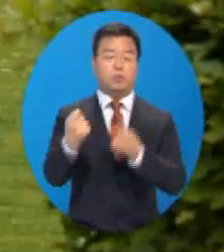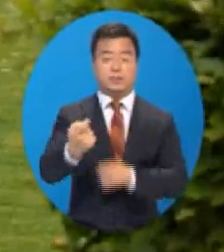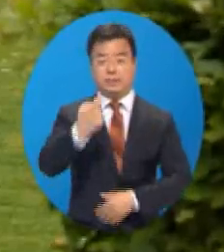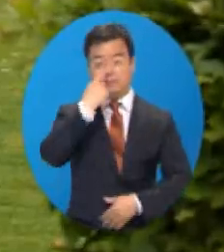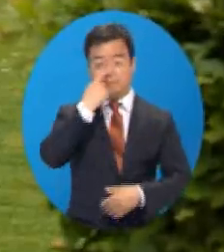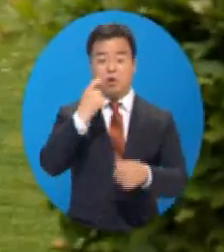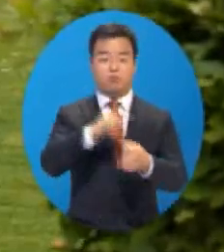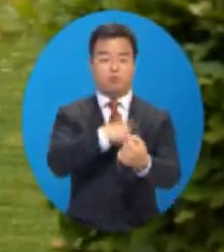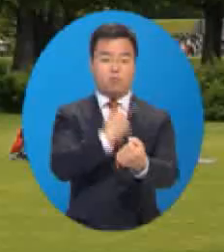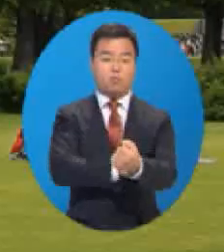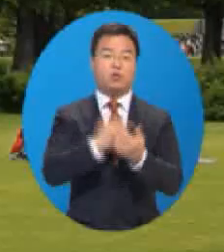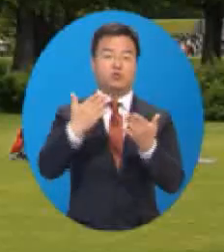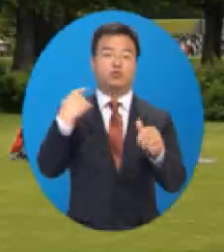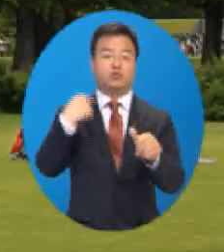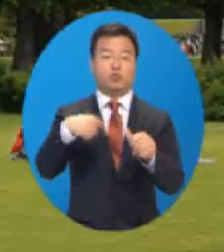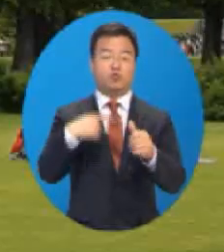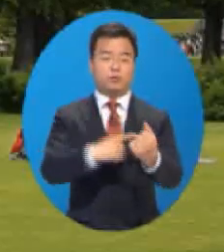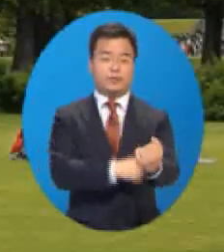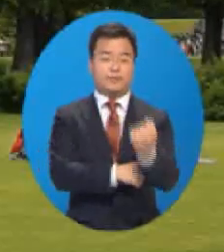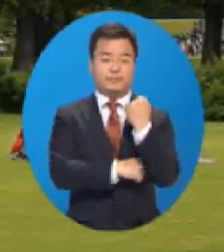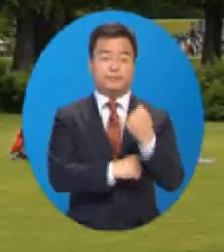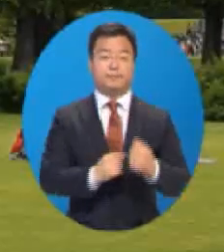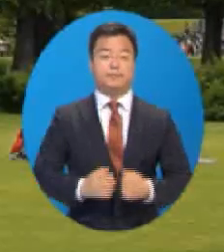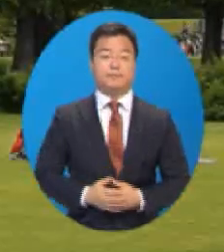주는 교육의 힘이었습니다.